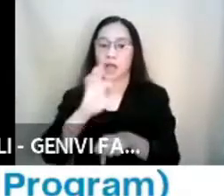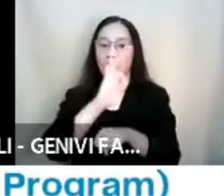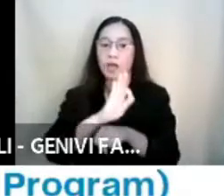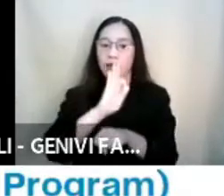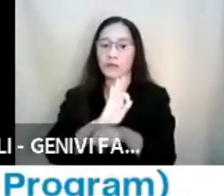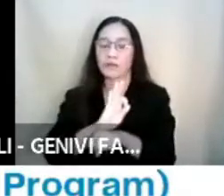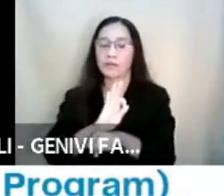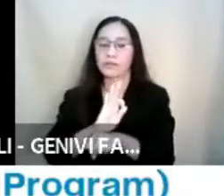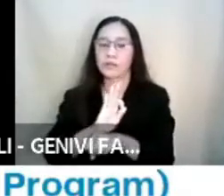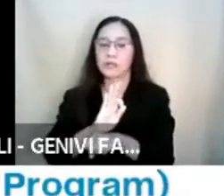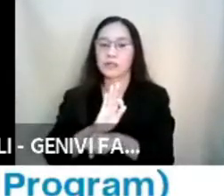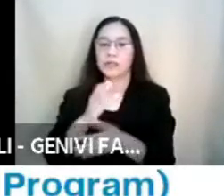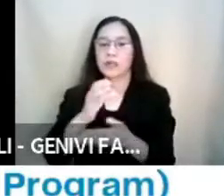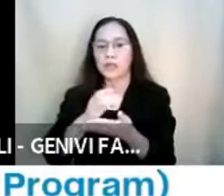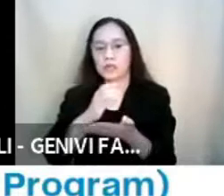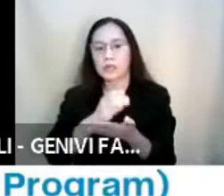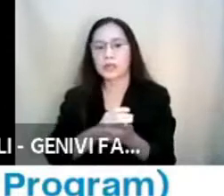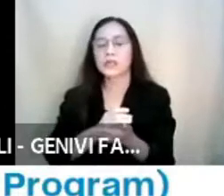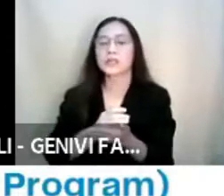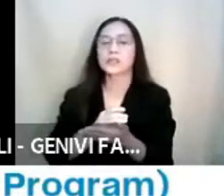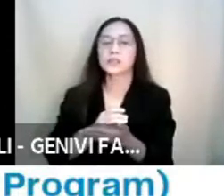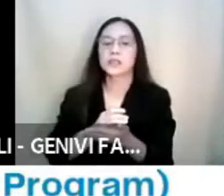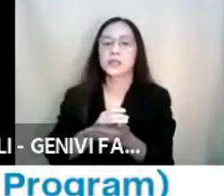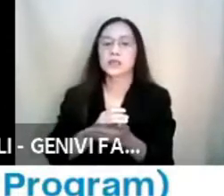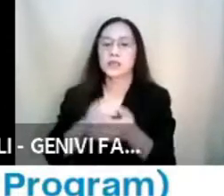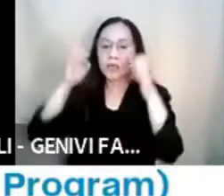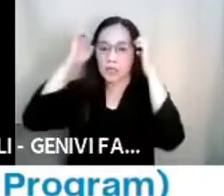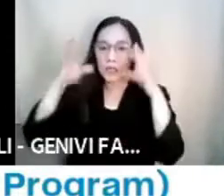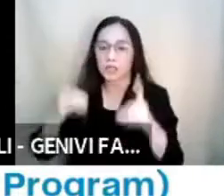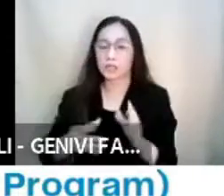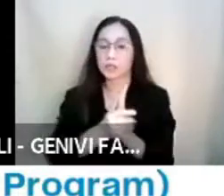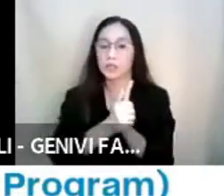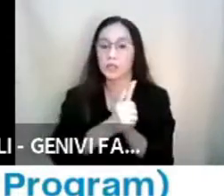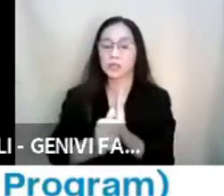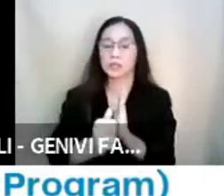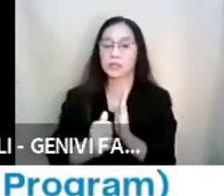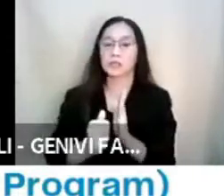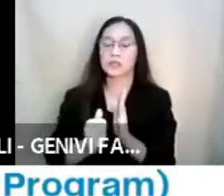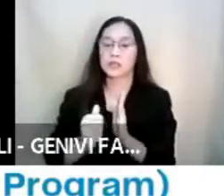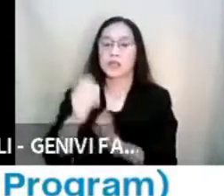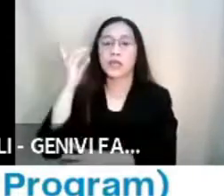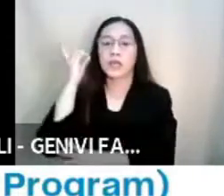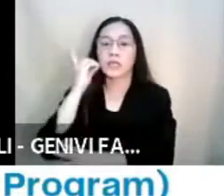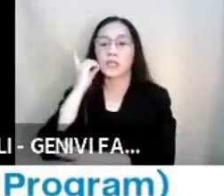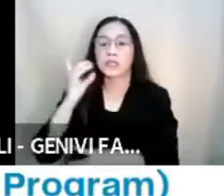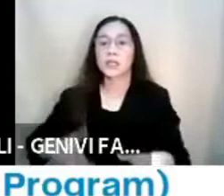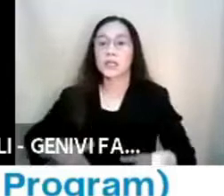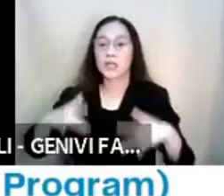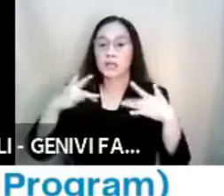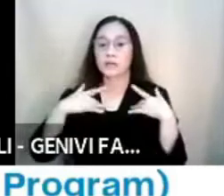yung academic skills na ina-apply natin in everyday practical life situations.